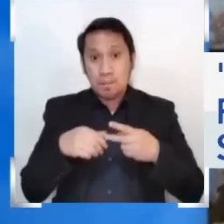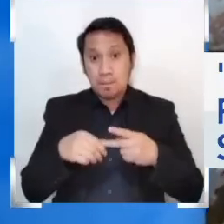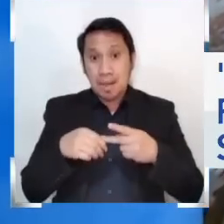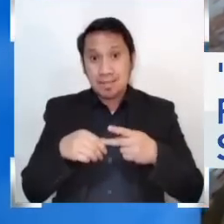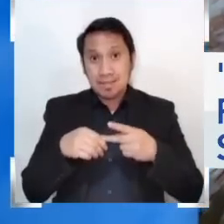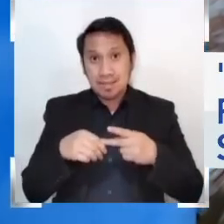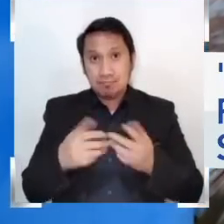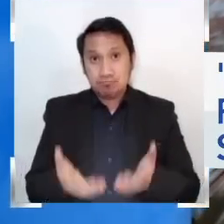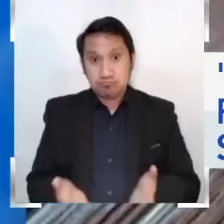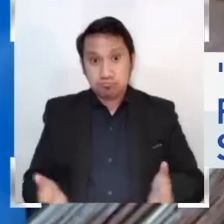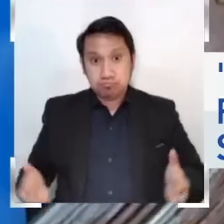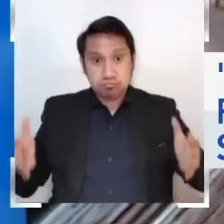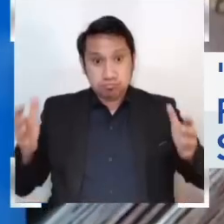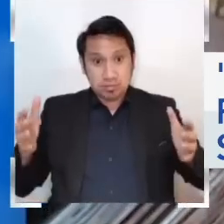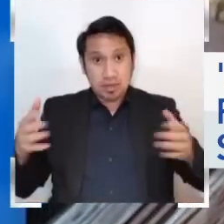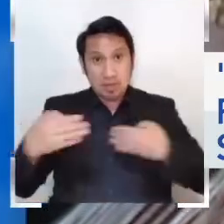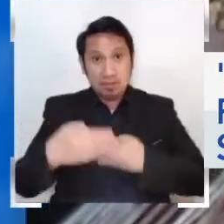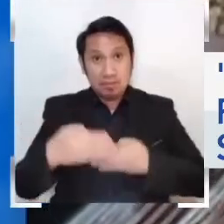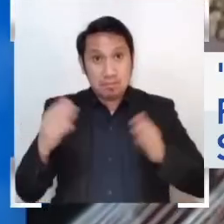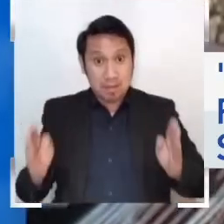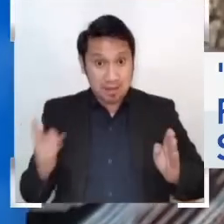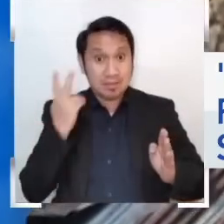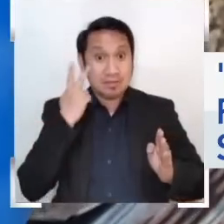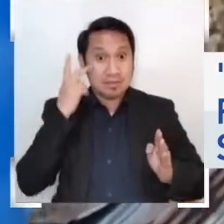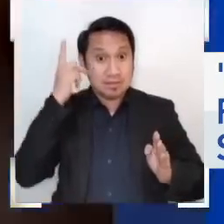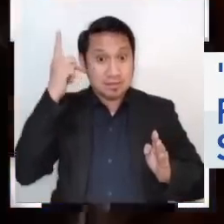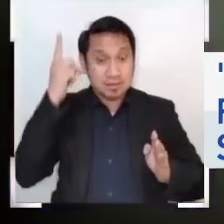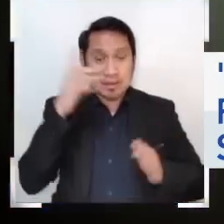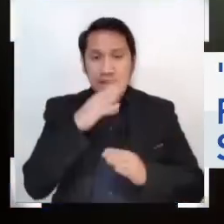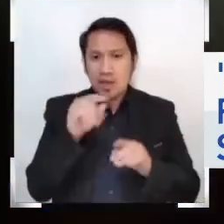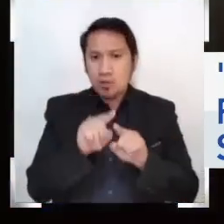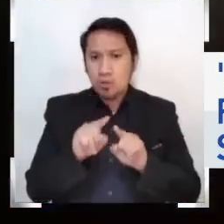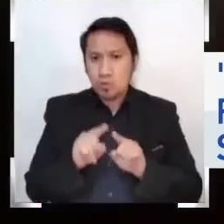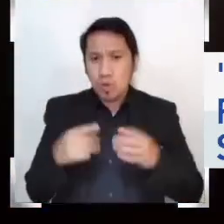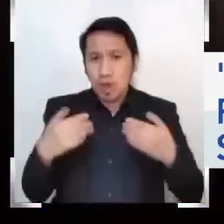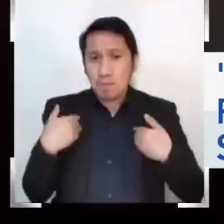sa iba pang bahagi ng Parang. May nawasak na bahay at sasakyan.